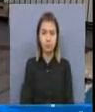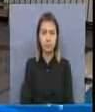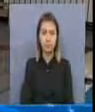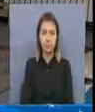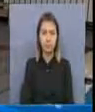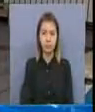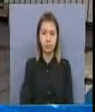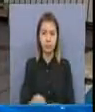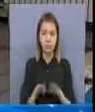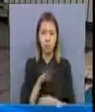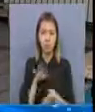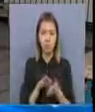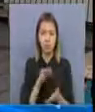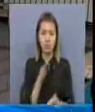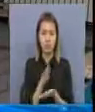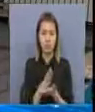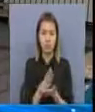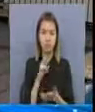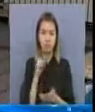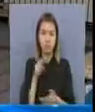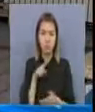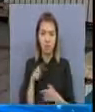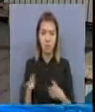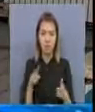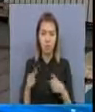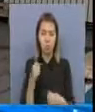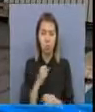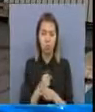сондай не дейміз бар, мақсатымыз осы залда